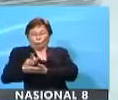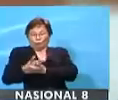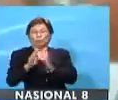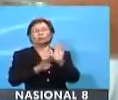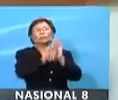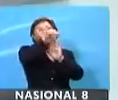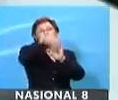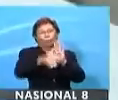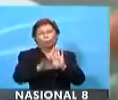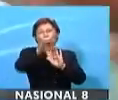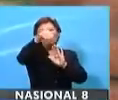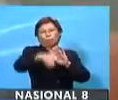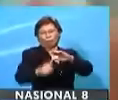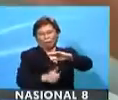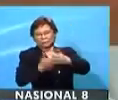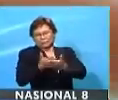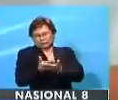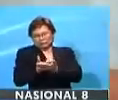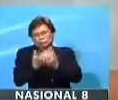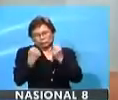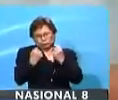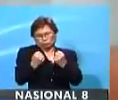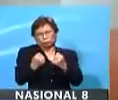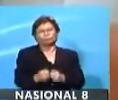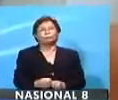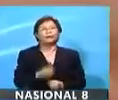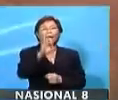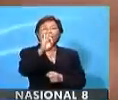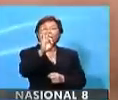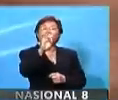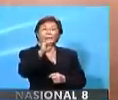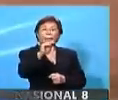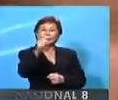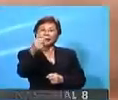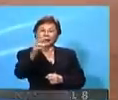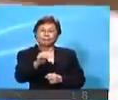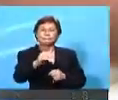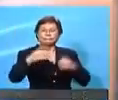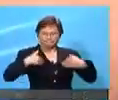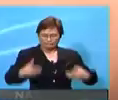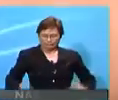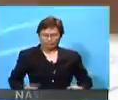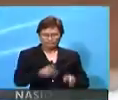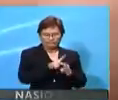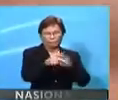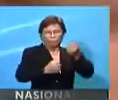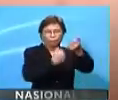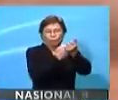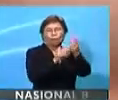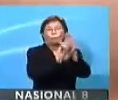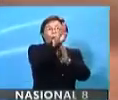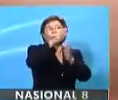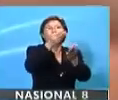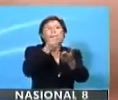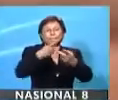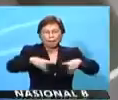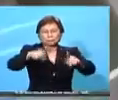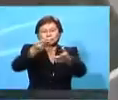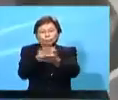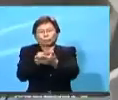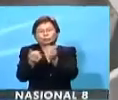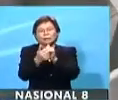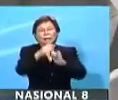naik meski asas ekonomi masih kukuh. FMAM ialah badan profesional yang menyokong pembangunan pasaran modal